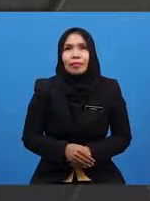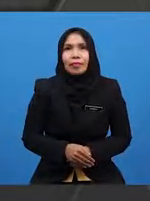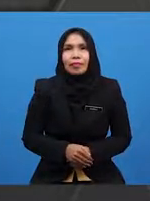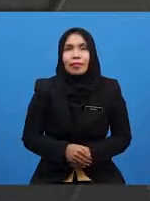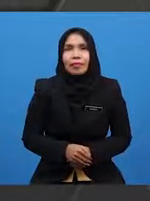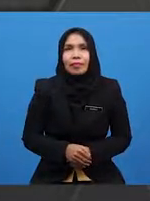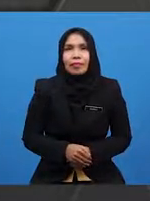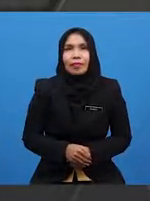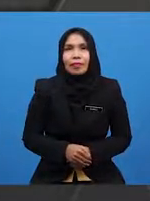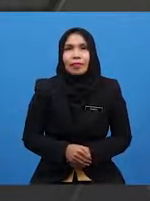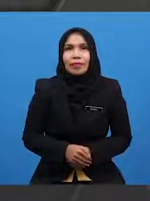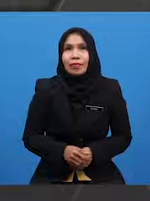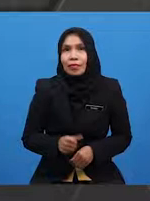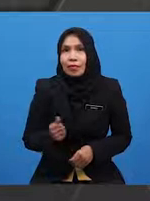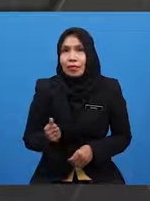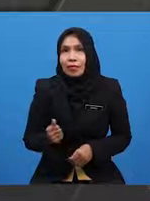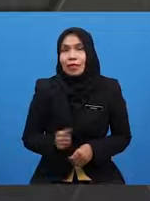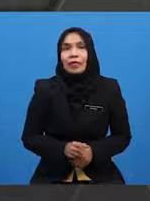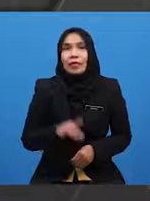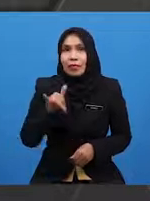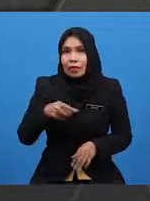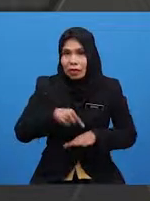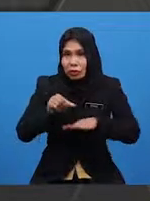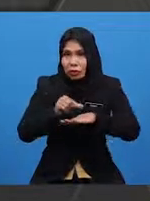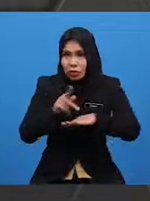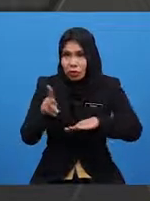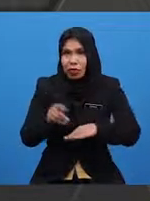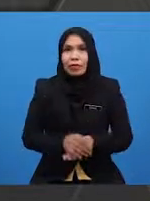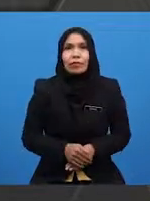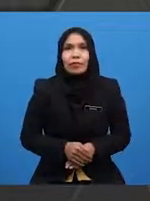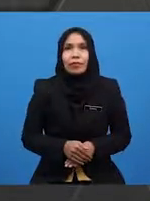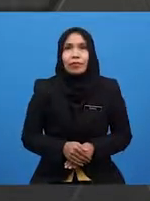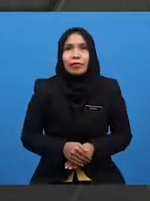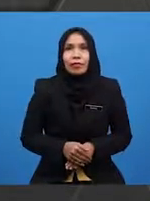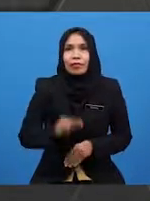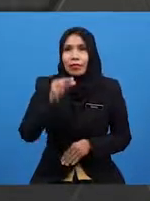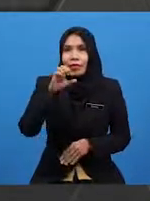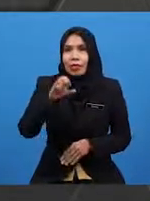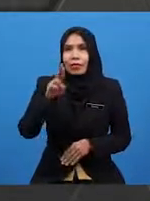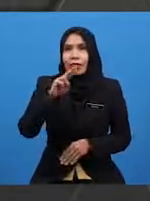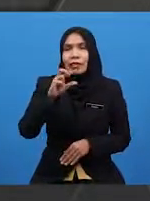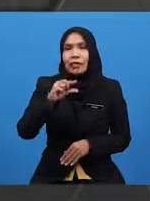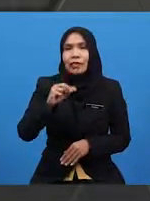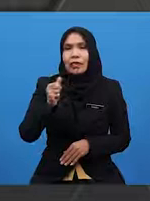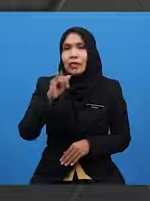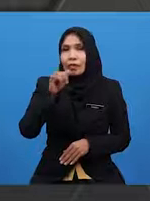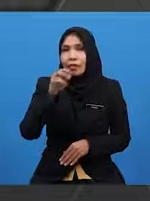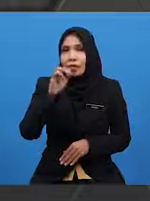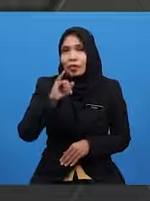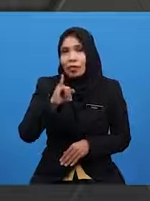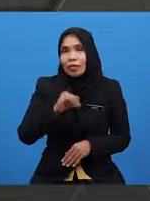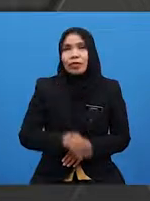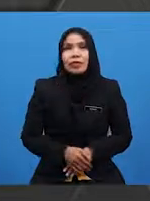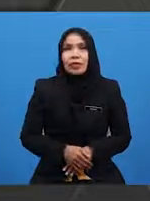sebagainya. Alat: alat yang digunakan terdiri daripada gergaji,